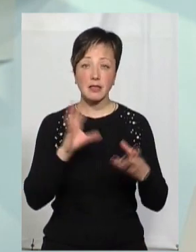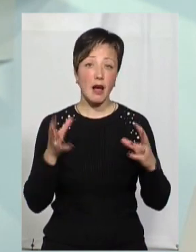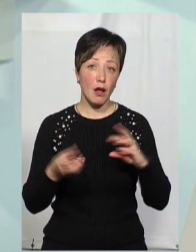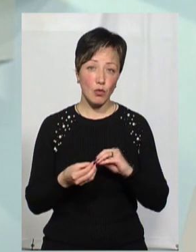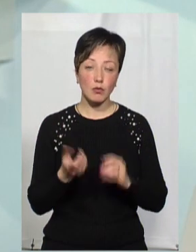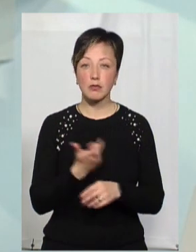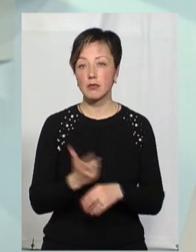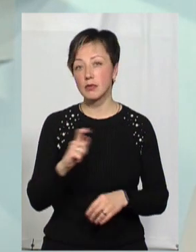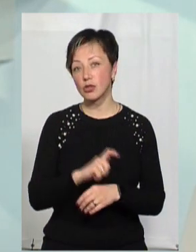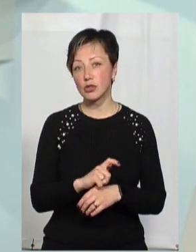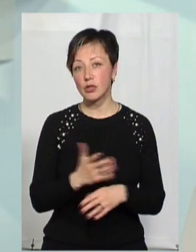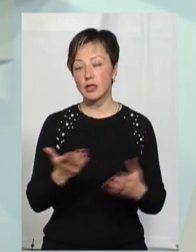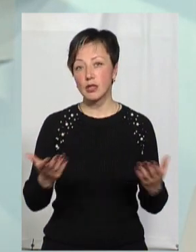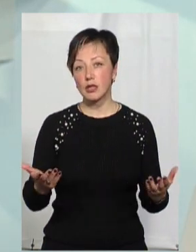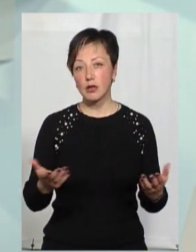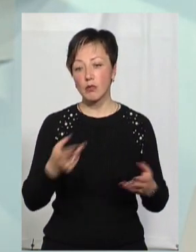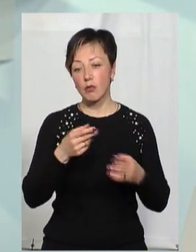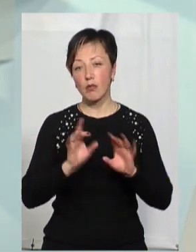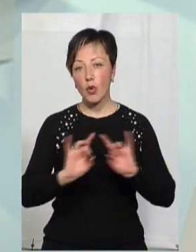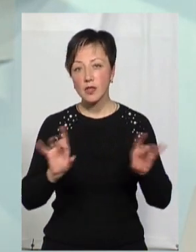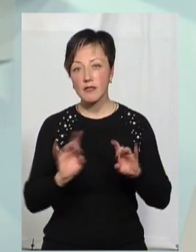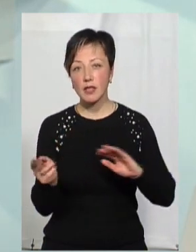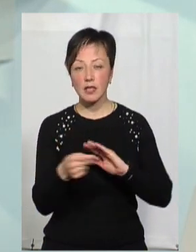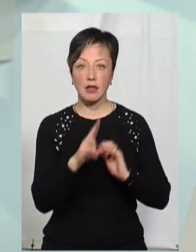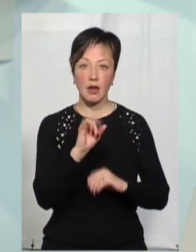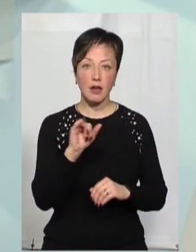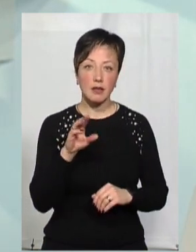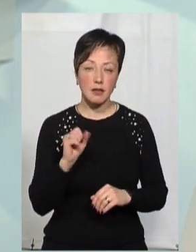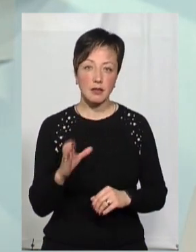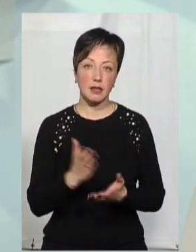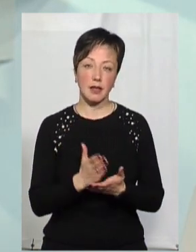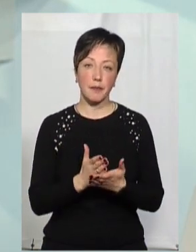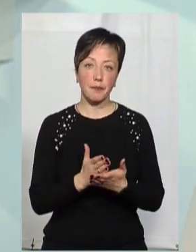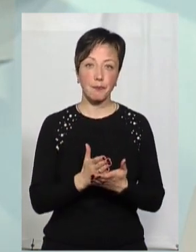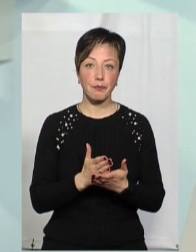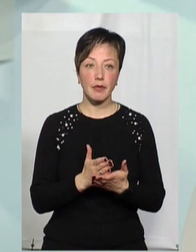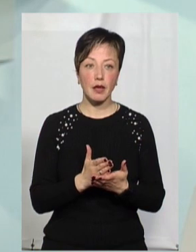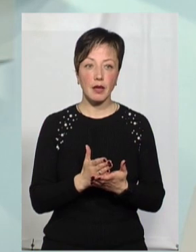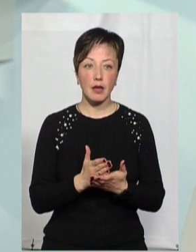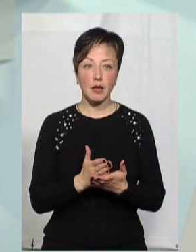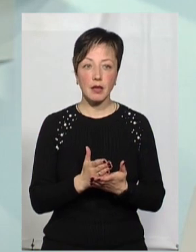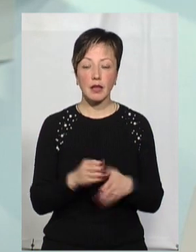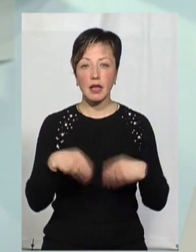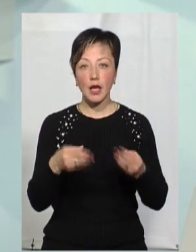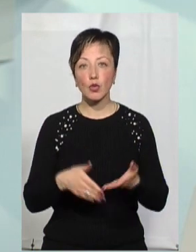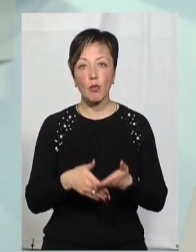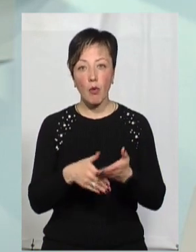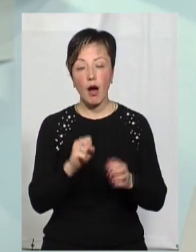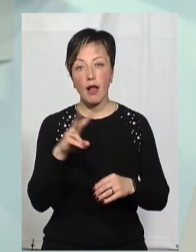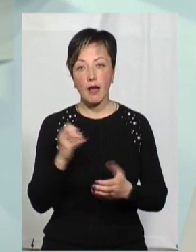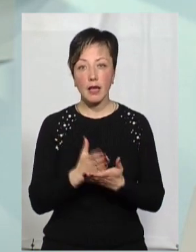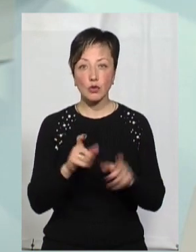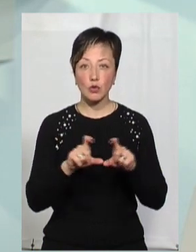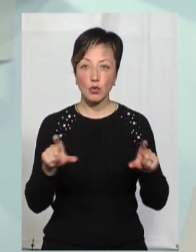загалом більше вони, знаєте, проводять таку просвітницьку роботу, в тому самому Карітасі. В них є структура, яка надає допомогу, але